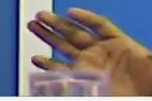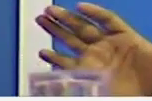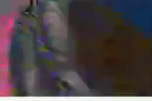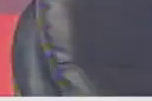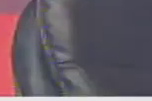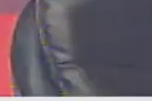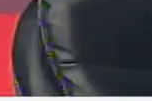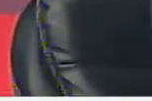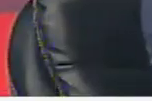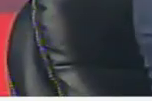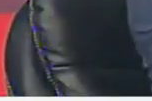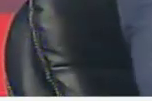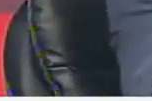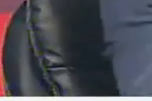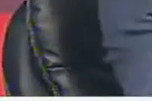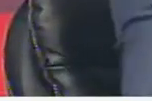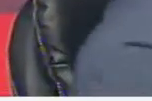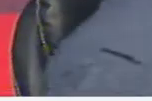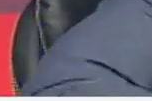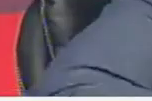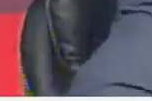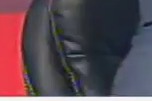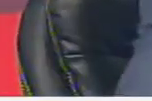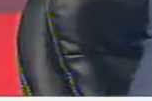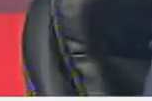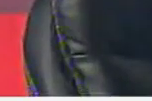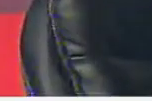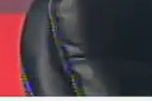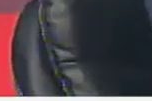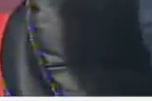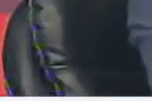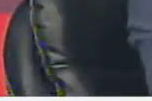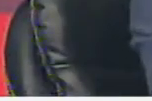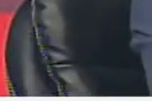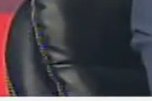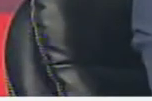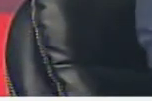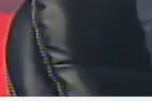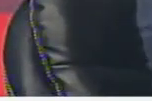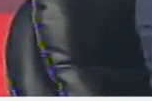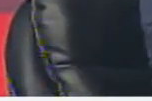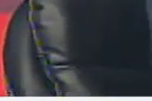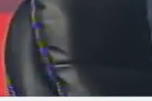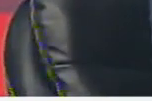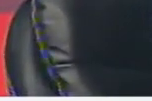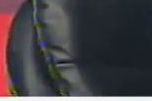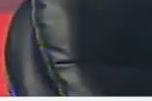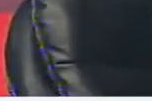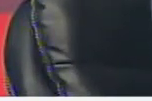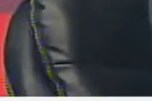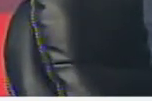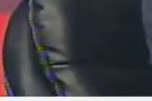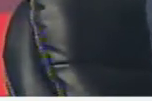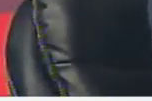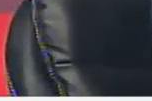ningependa kusisitiza hapa ni kwamba mimi kama ningekuwa NASA ningechukua, si walikuwa na agents, na kila agent alikuwa anafaa